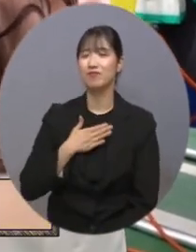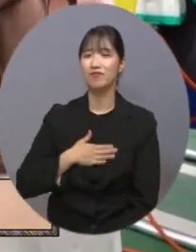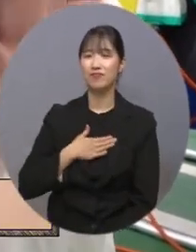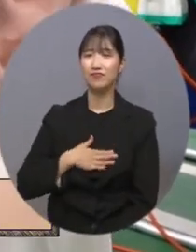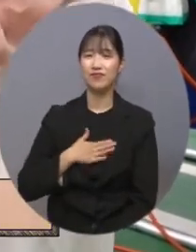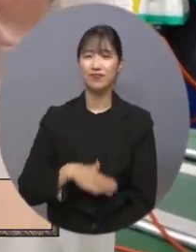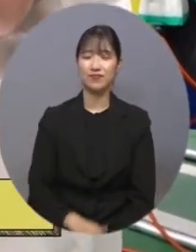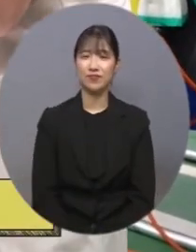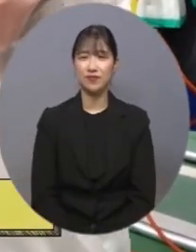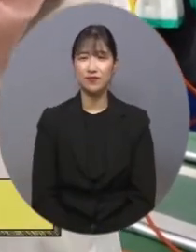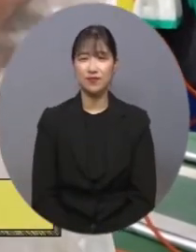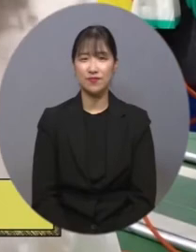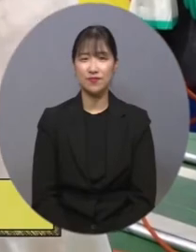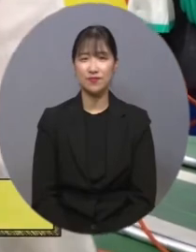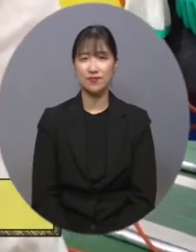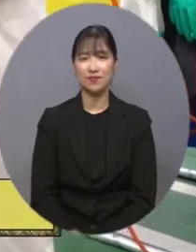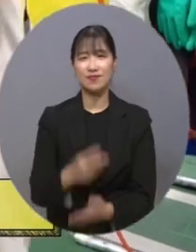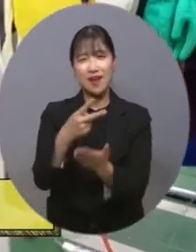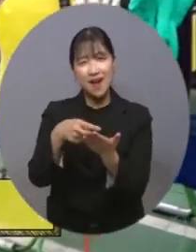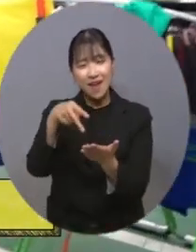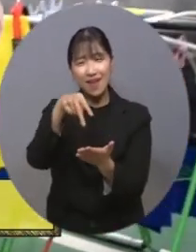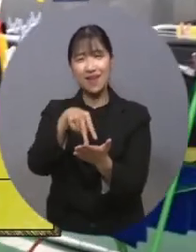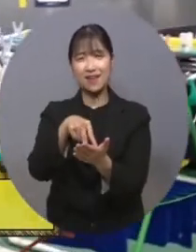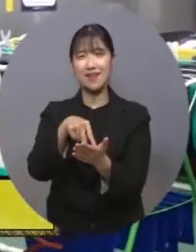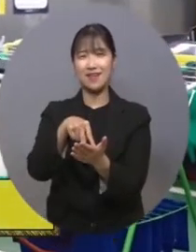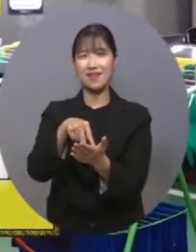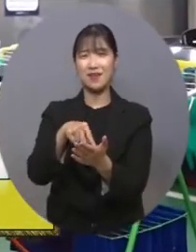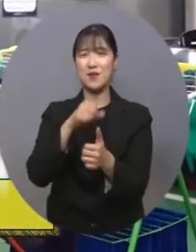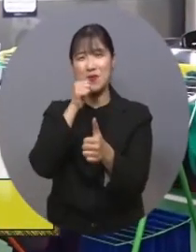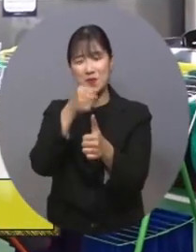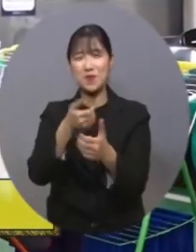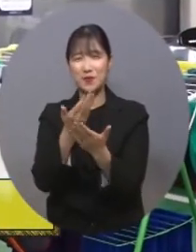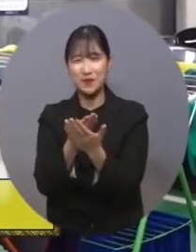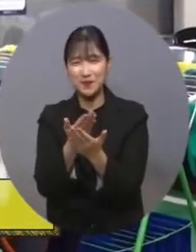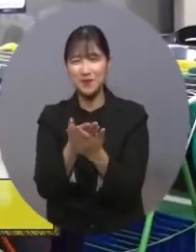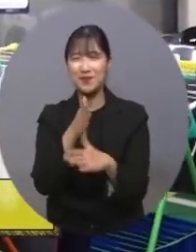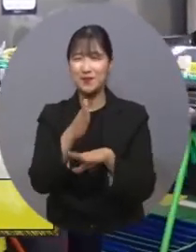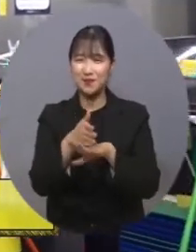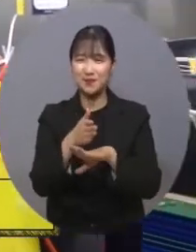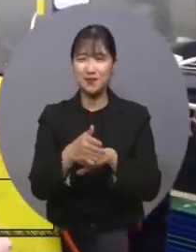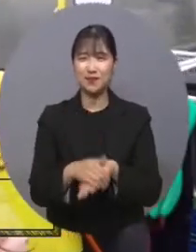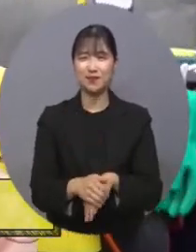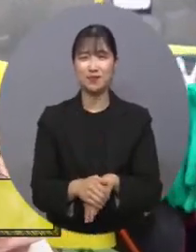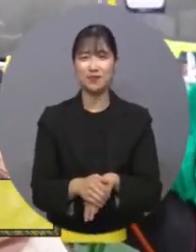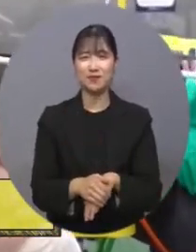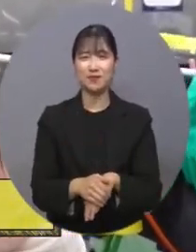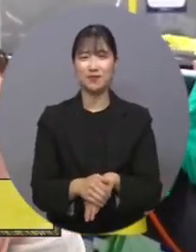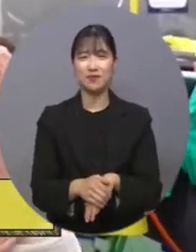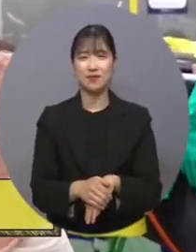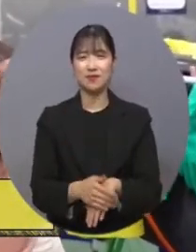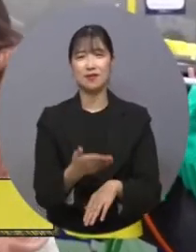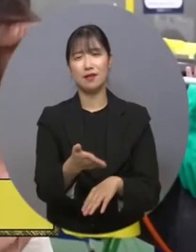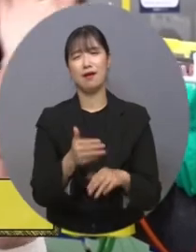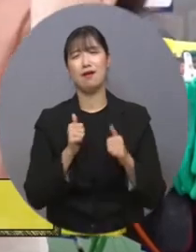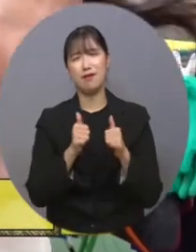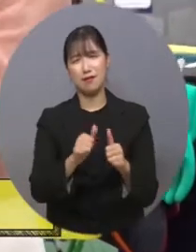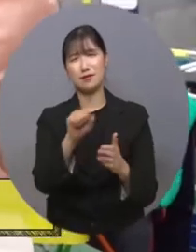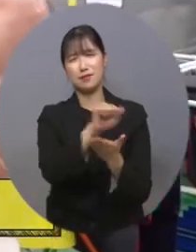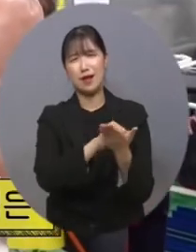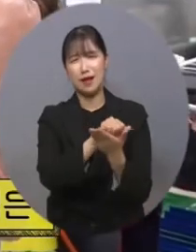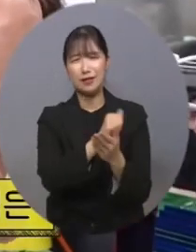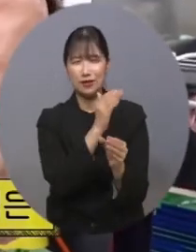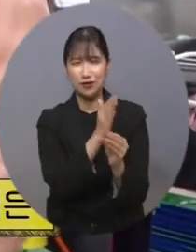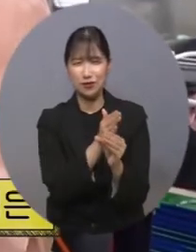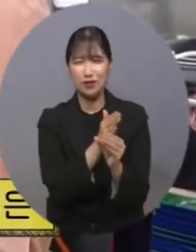네. 그러시면 한번 일어나셔서 같이 이렇게 인터뷰를 해주시면 감사합니다. 아이고, 선생님, 열심히 닦고 계시는데,